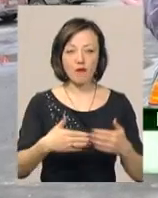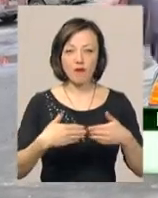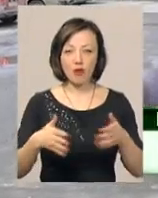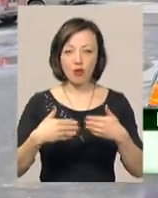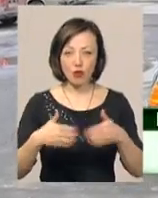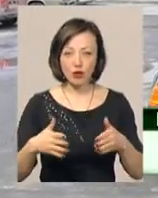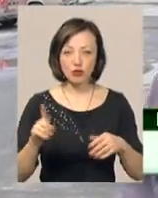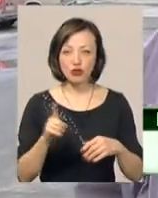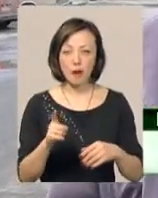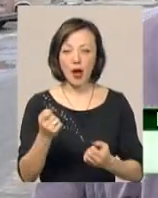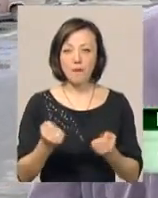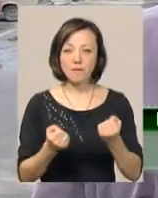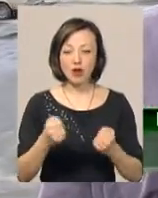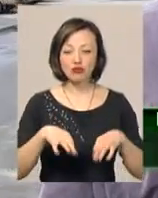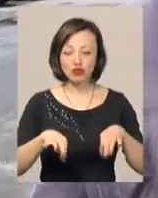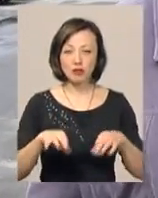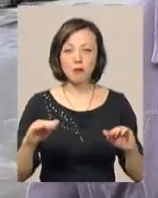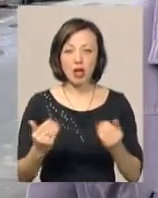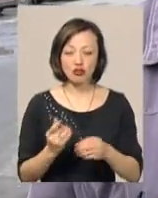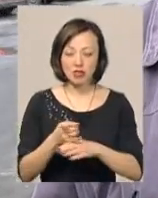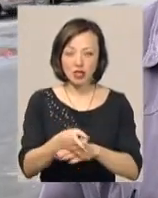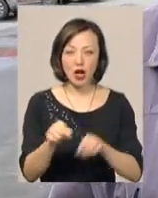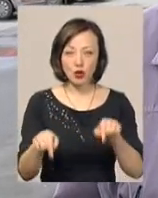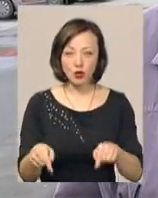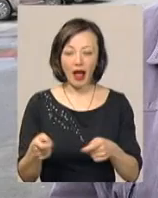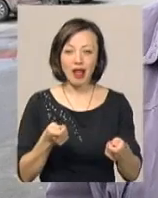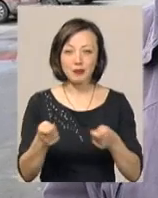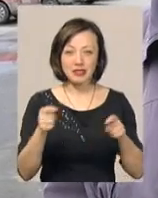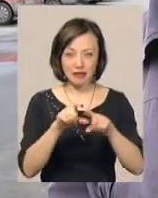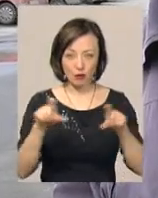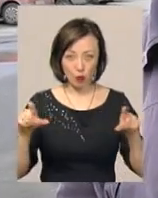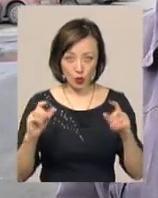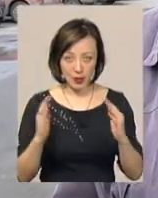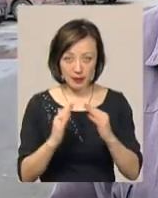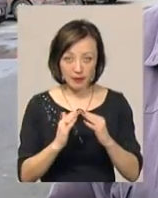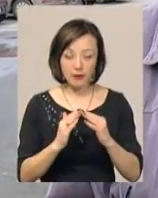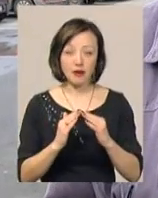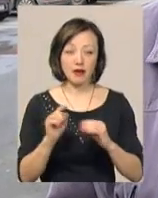щоб машини менше заїжджали. Ну, а тут адміністративне здання, яке